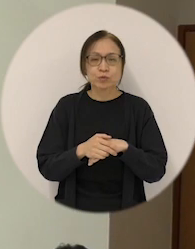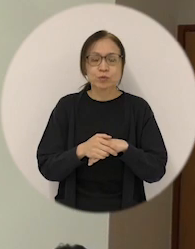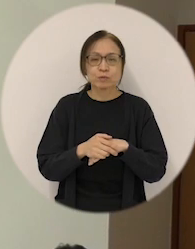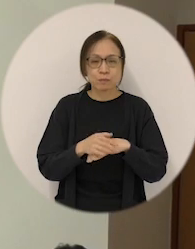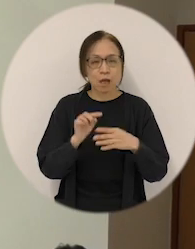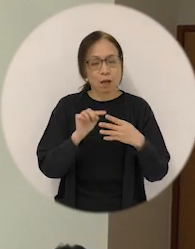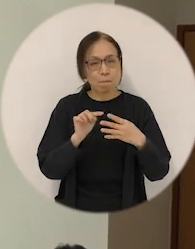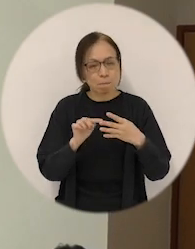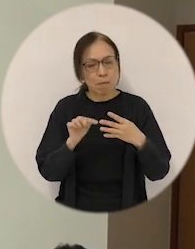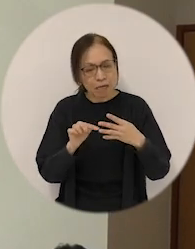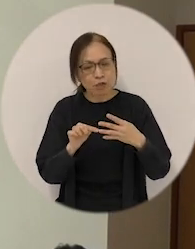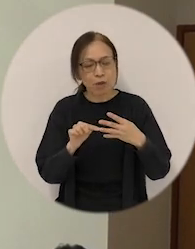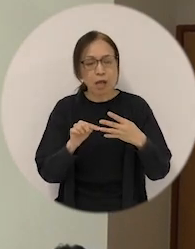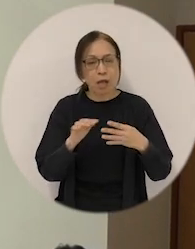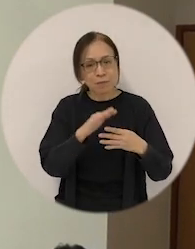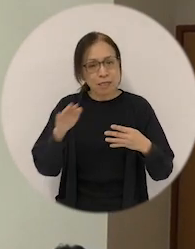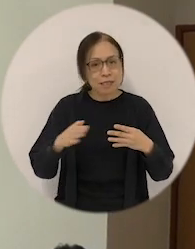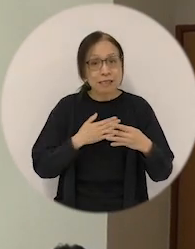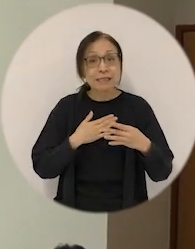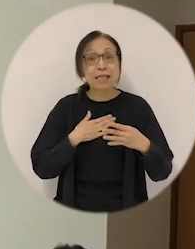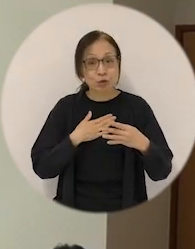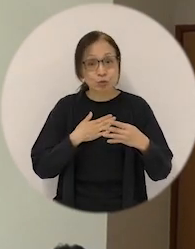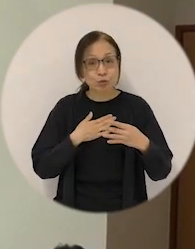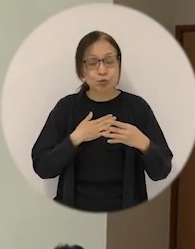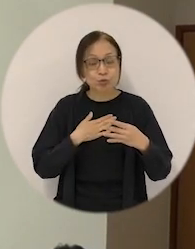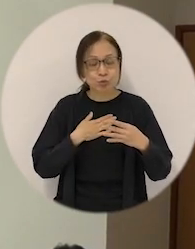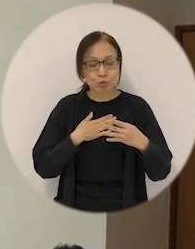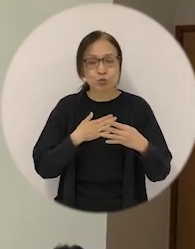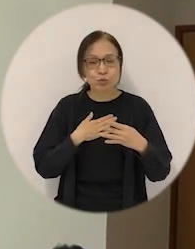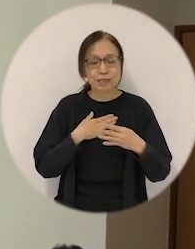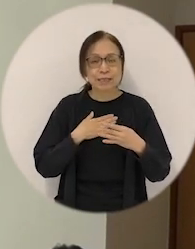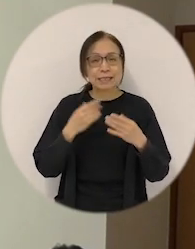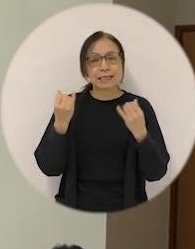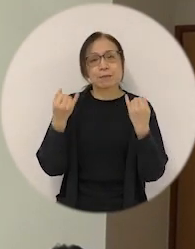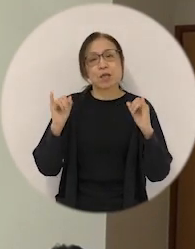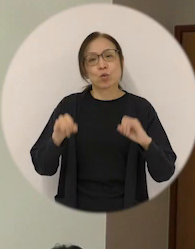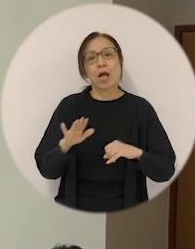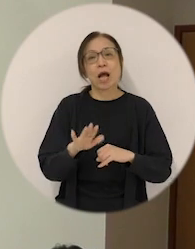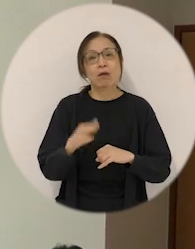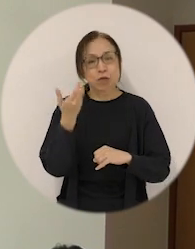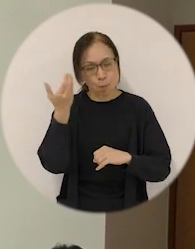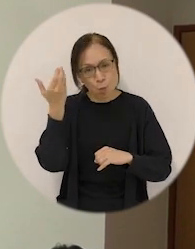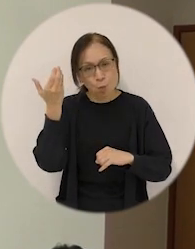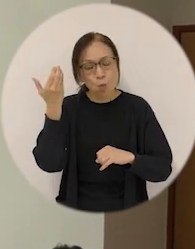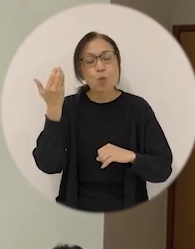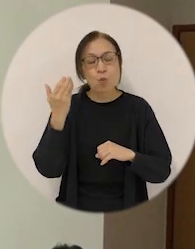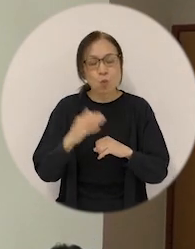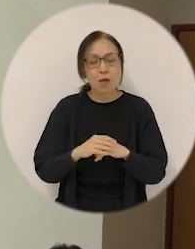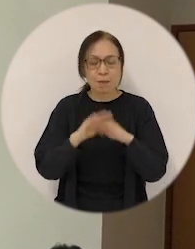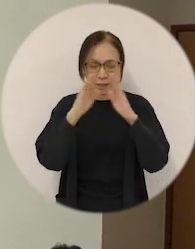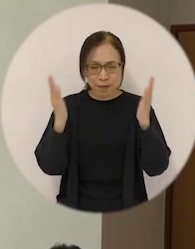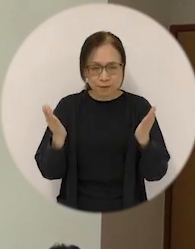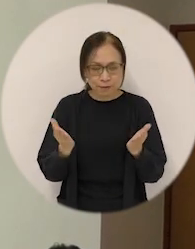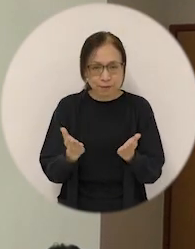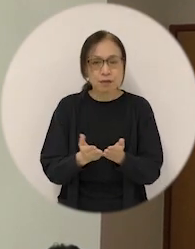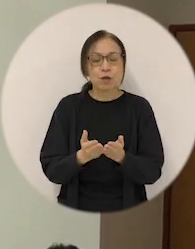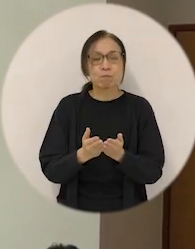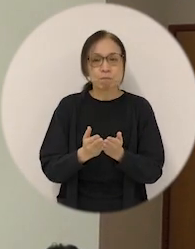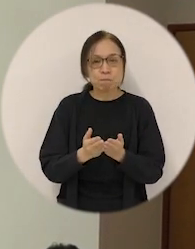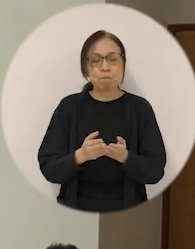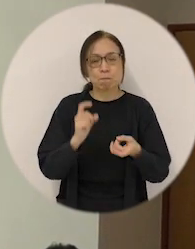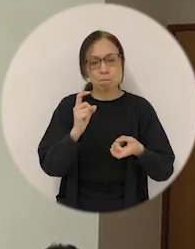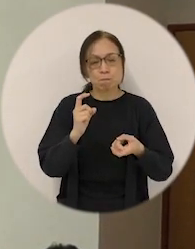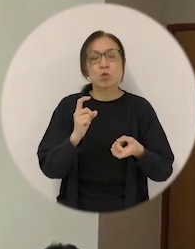皆さんご承知のようなイベント等も入っている可能性はございますが、全体を通しては初めての事業というふうになります。